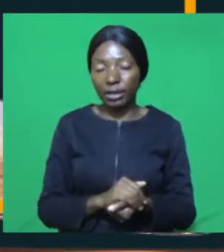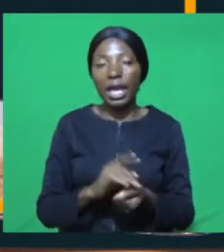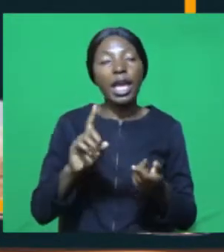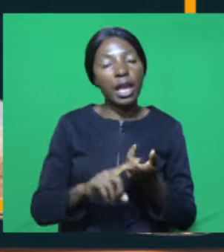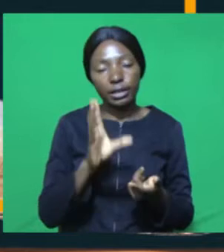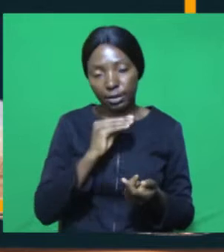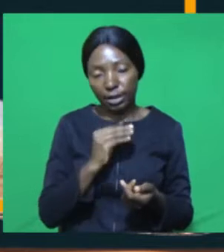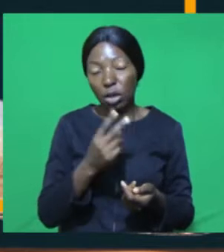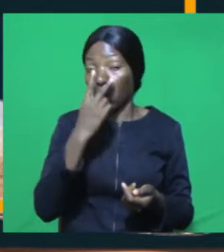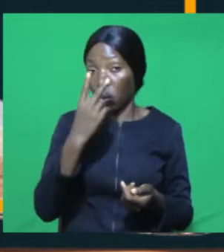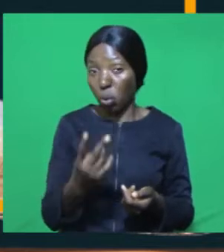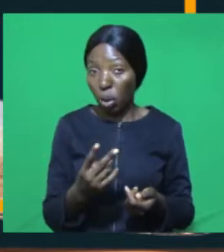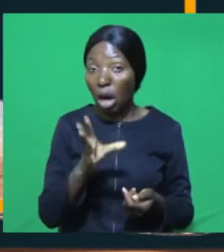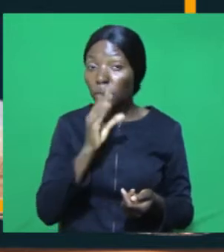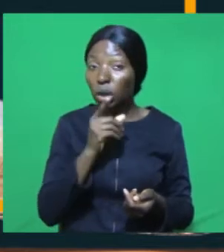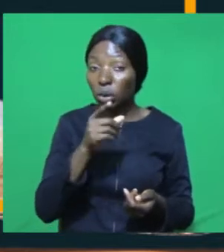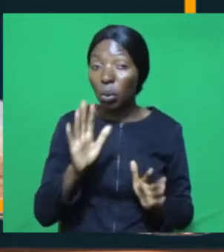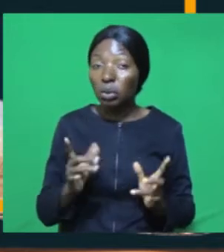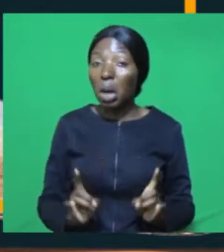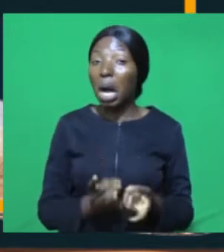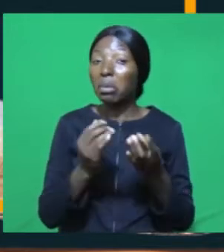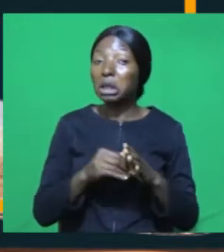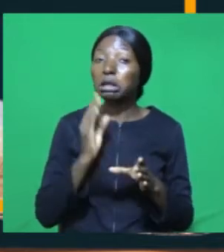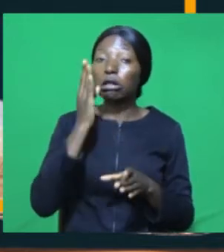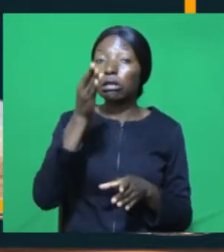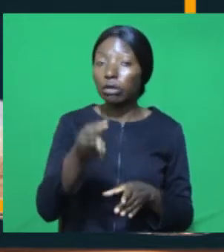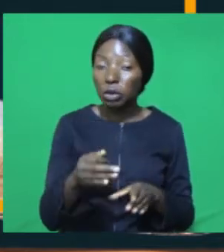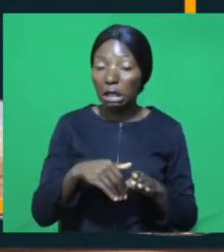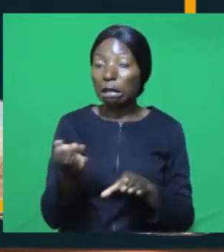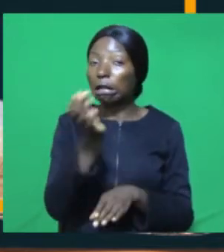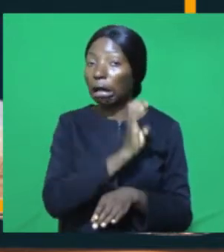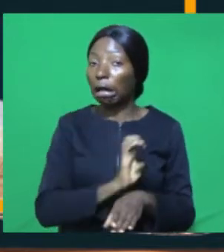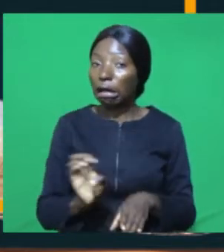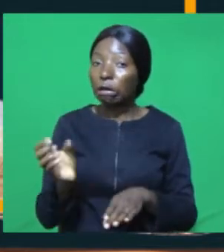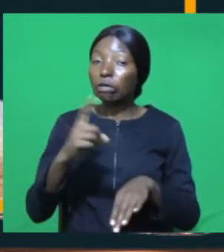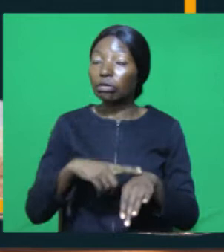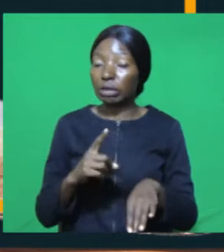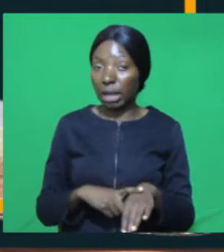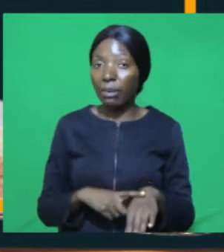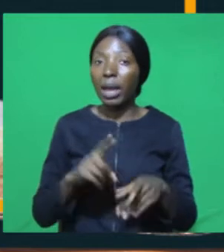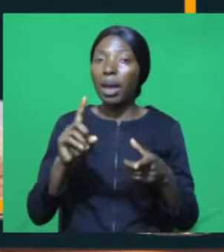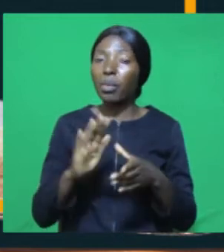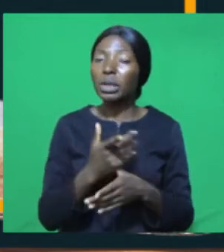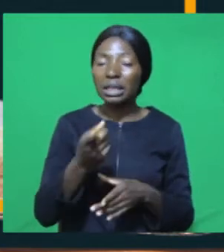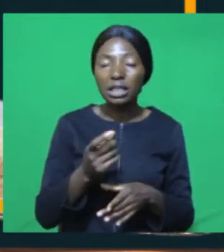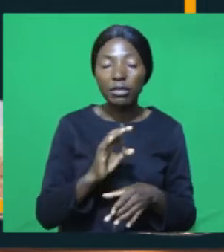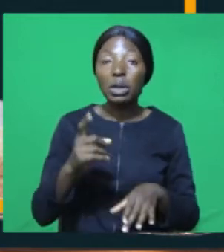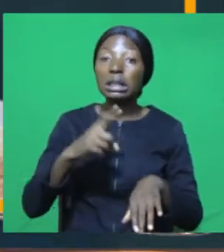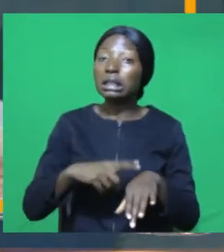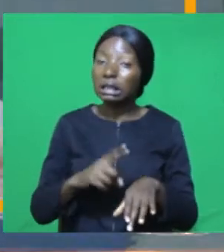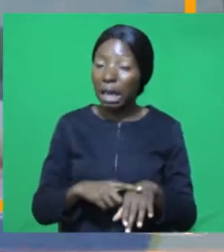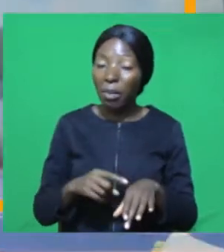Right. Akati, tarira ndichaku zivisa zvichava pangwa yekupedzisira yekutsamba kwa Jehovha. Nekuti ndezve nguva